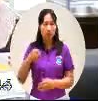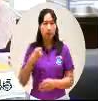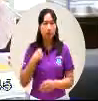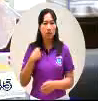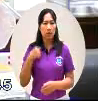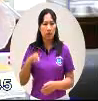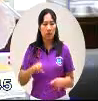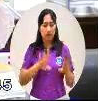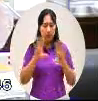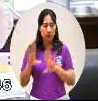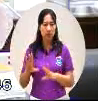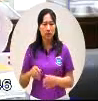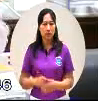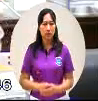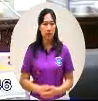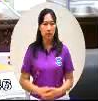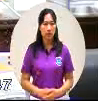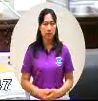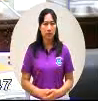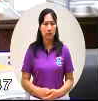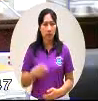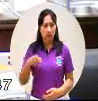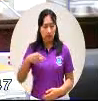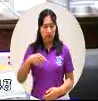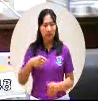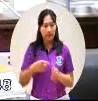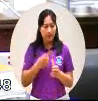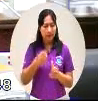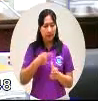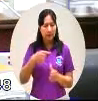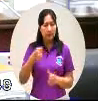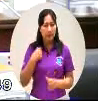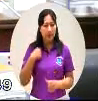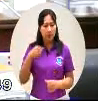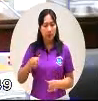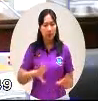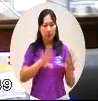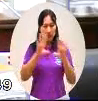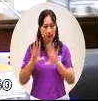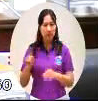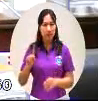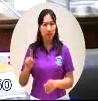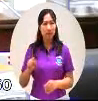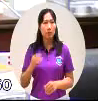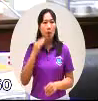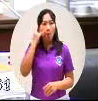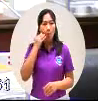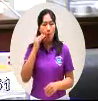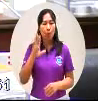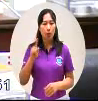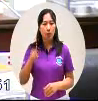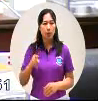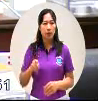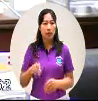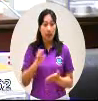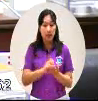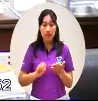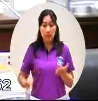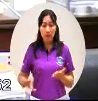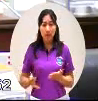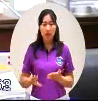不了解哈，那就你先了解一下哈。 好，谢谢。 如果说有的话。怎么办？要撤除还是？ 好，我先进行